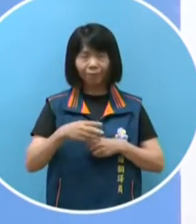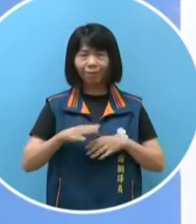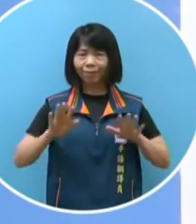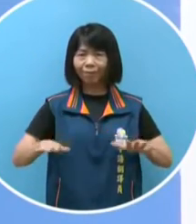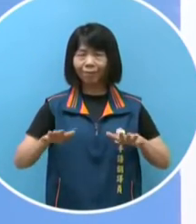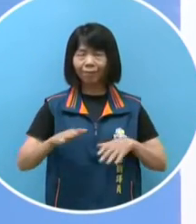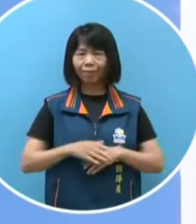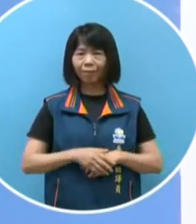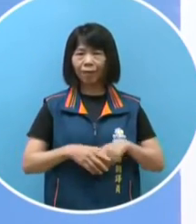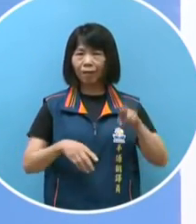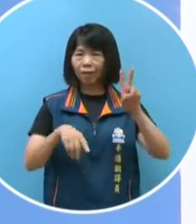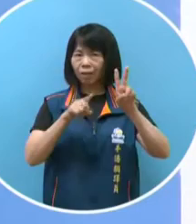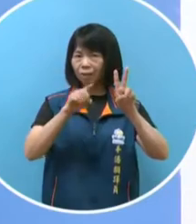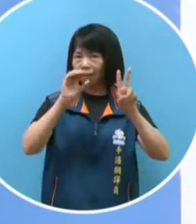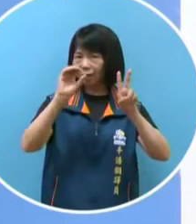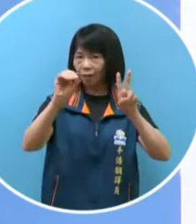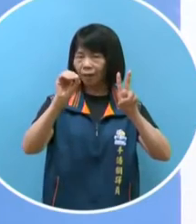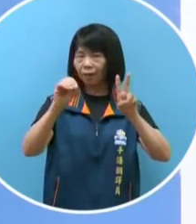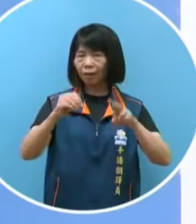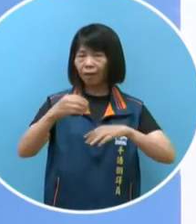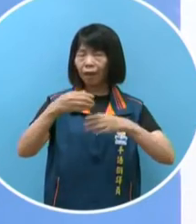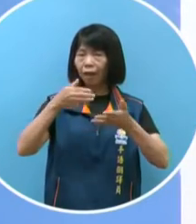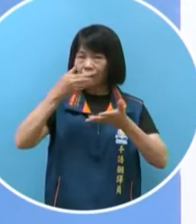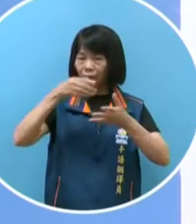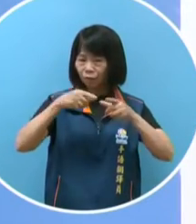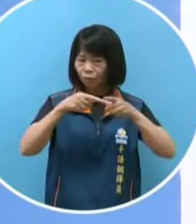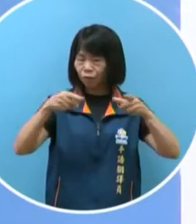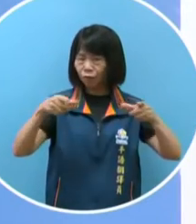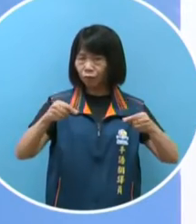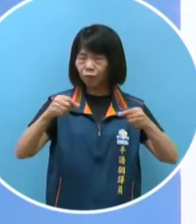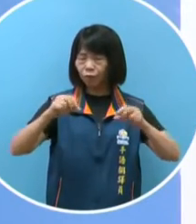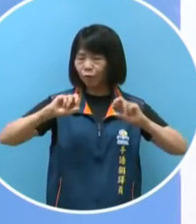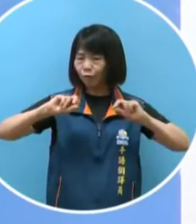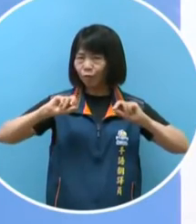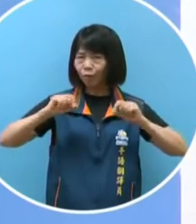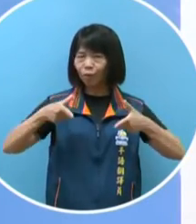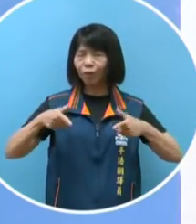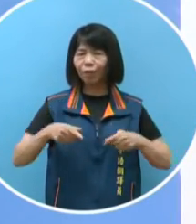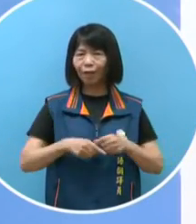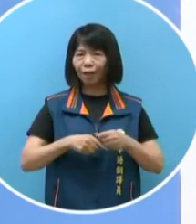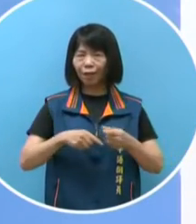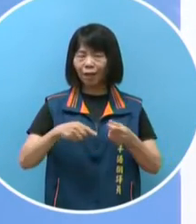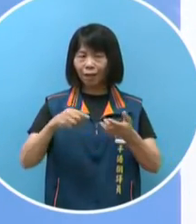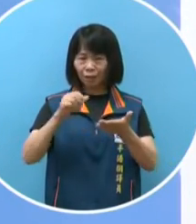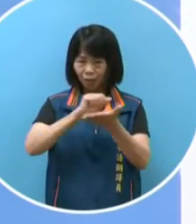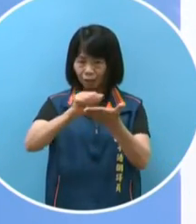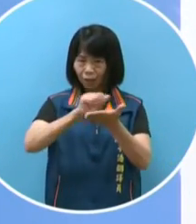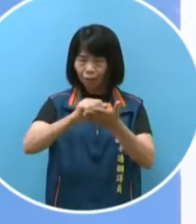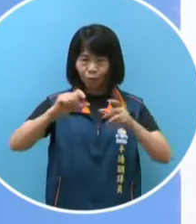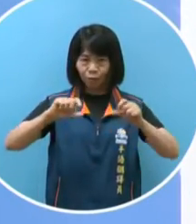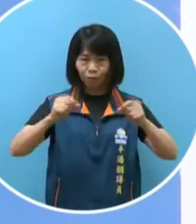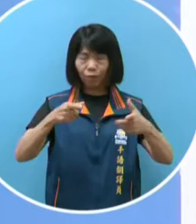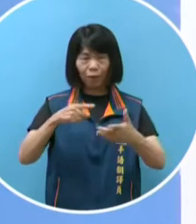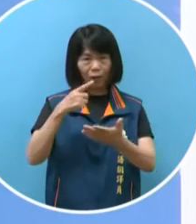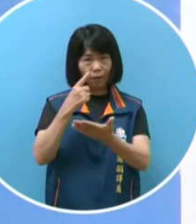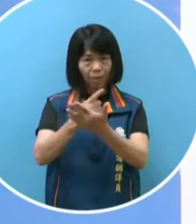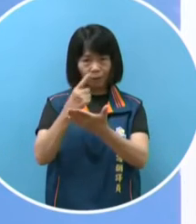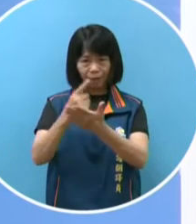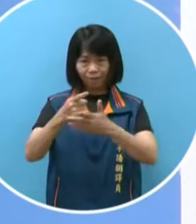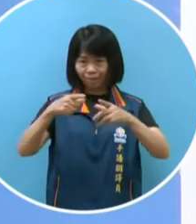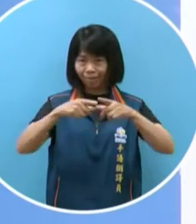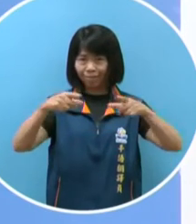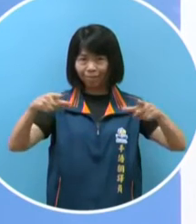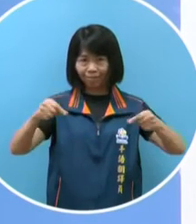次2.0 版的餐券有所不同，跟第一波有所不同，就是在每一个餐